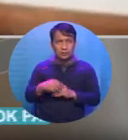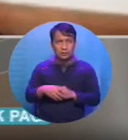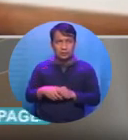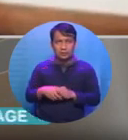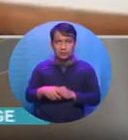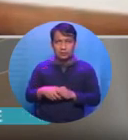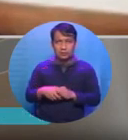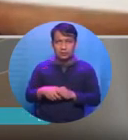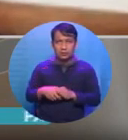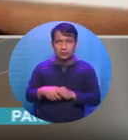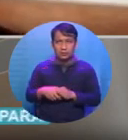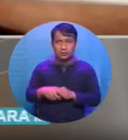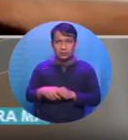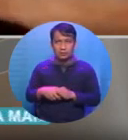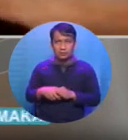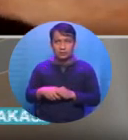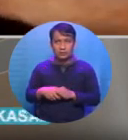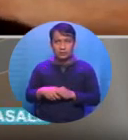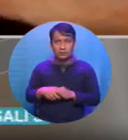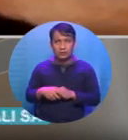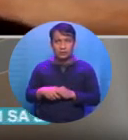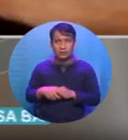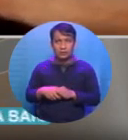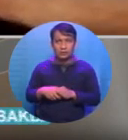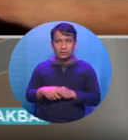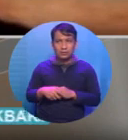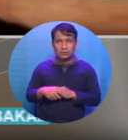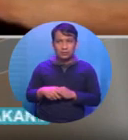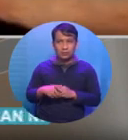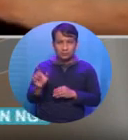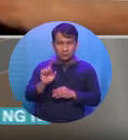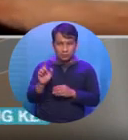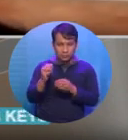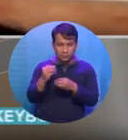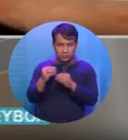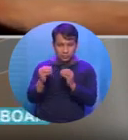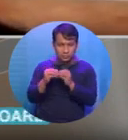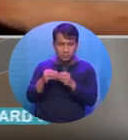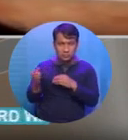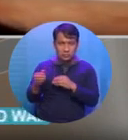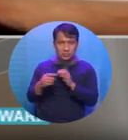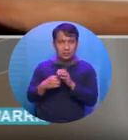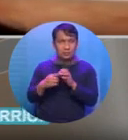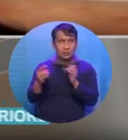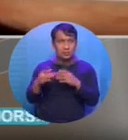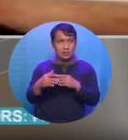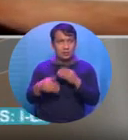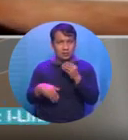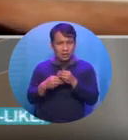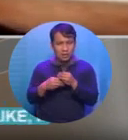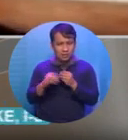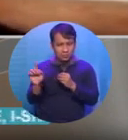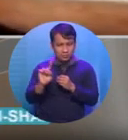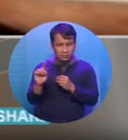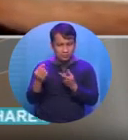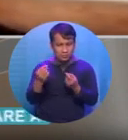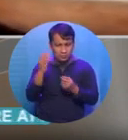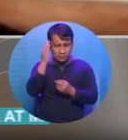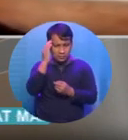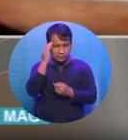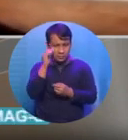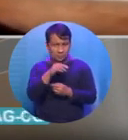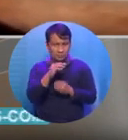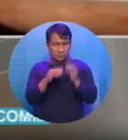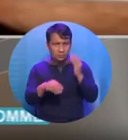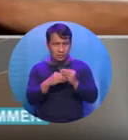Ma'am, wag yung pong ginagalaw yung headset nyo. Wag mo masyado magalaw para hindi yung nag-feedback. Okay. So habang kinikilatis mo pa